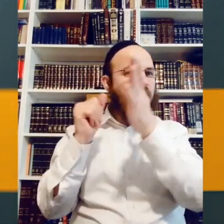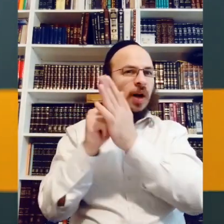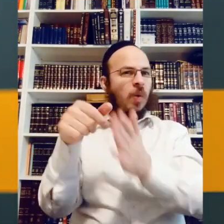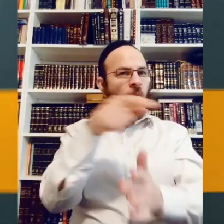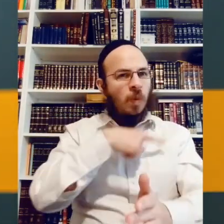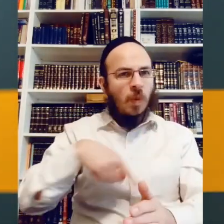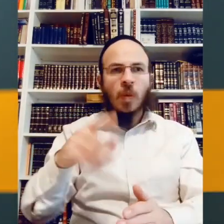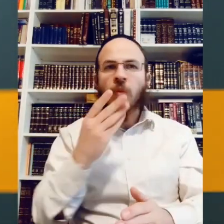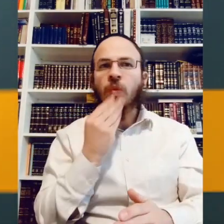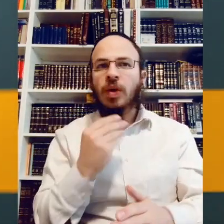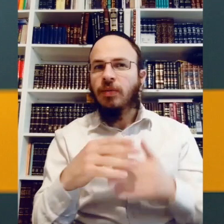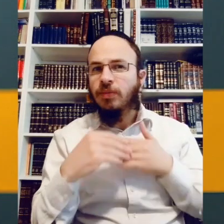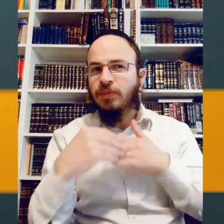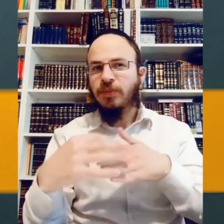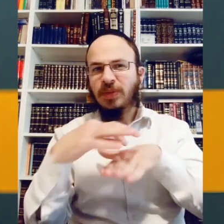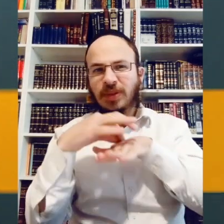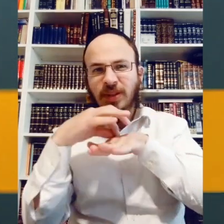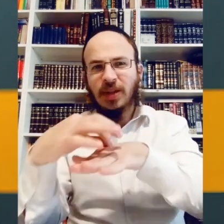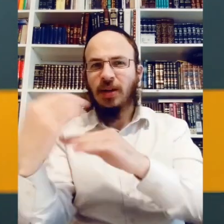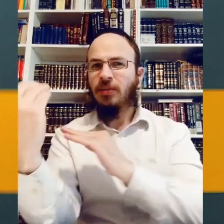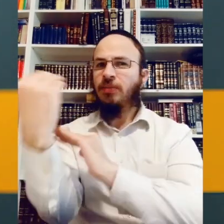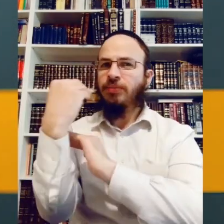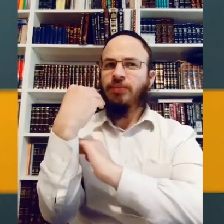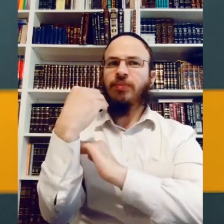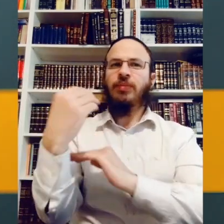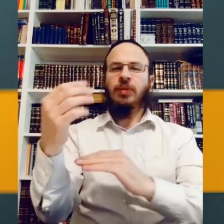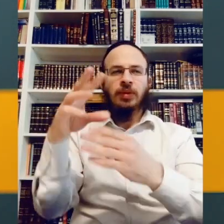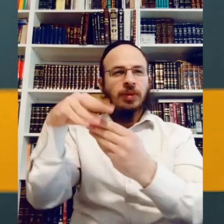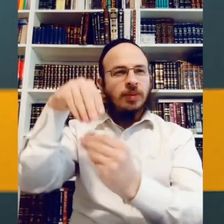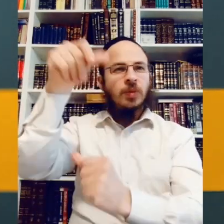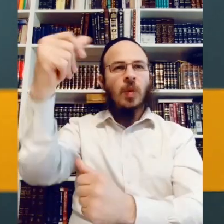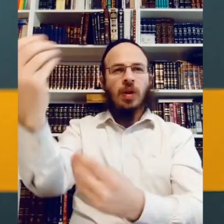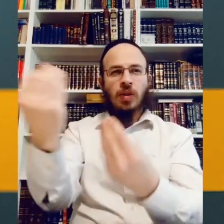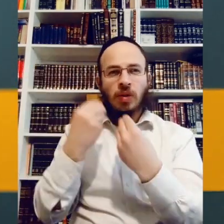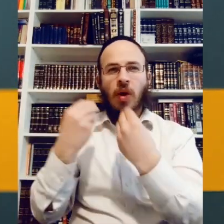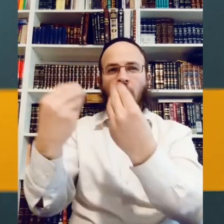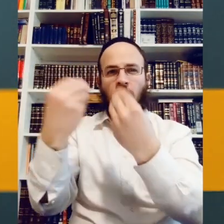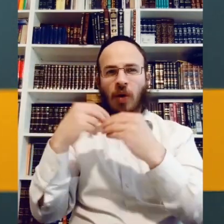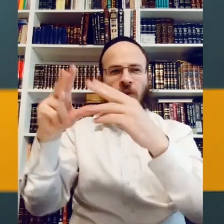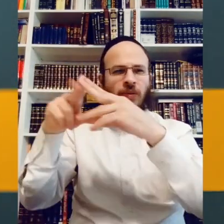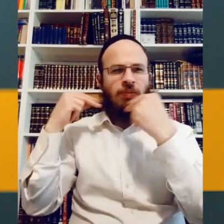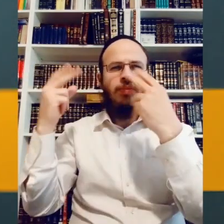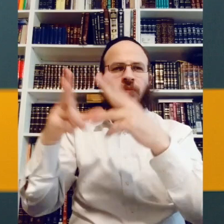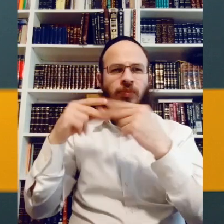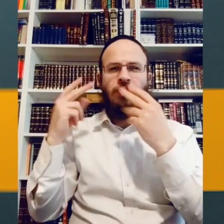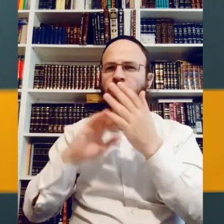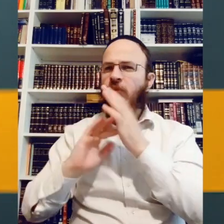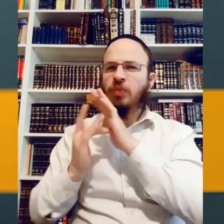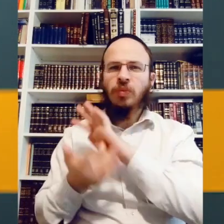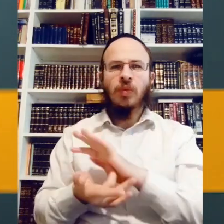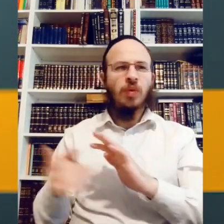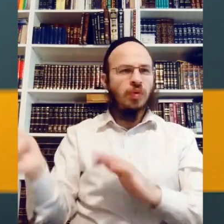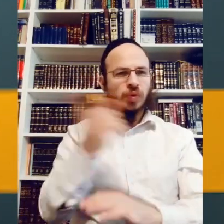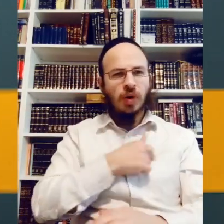qui représente le peuple juif, celui qui le guide, celui qui le nourrit spirituellement, qui lui indique les